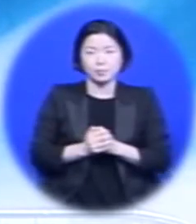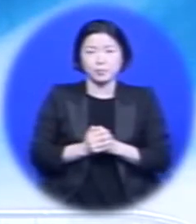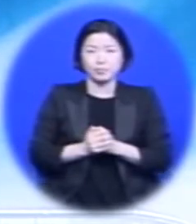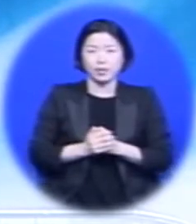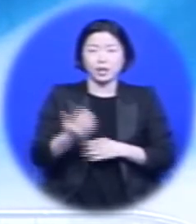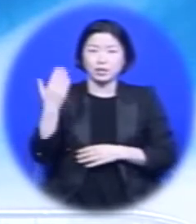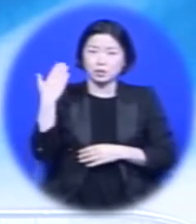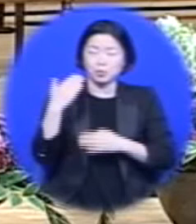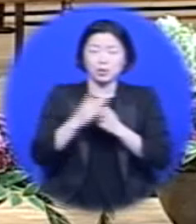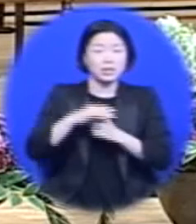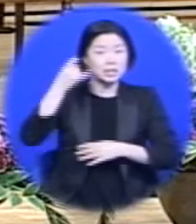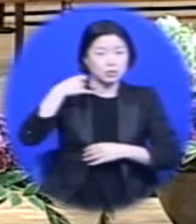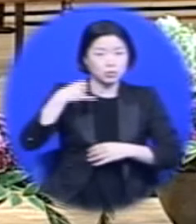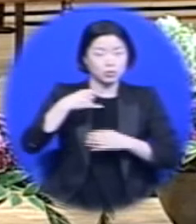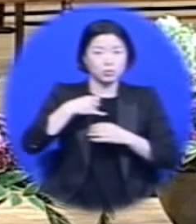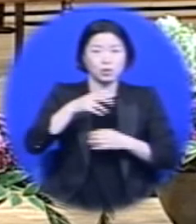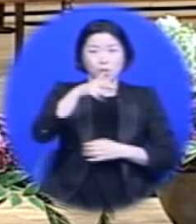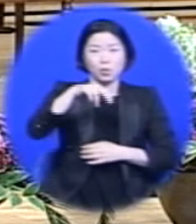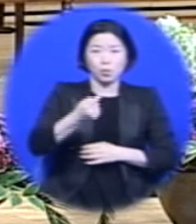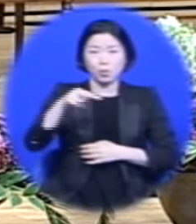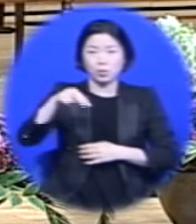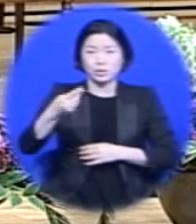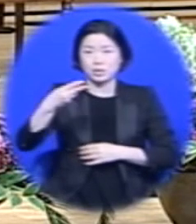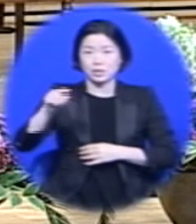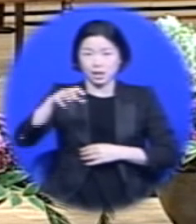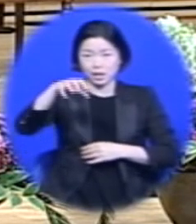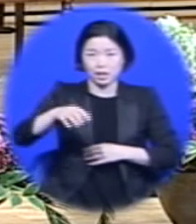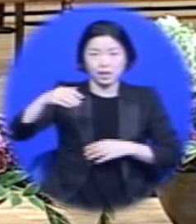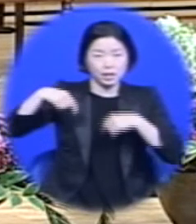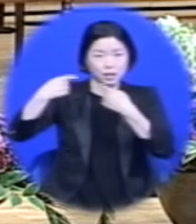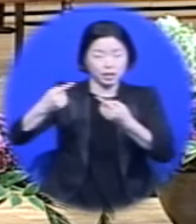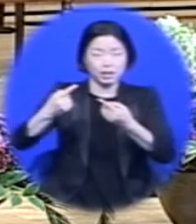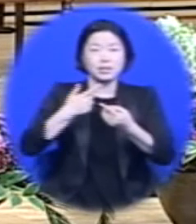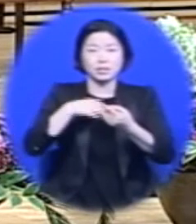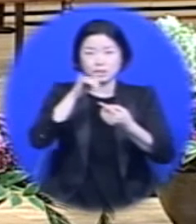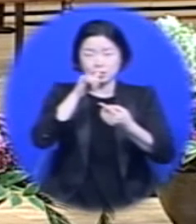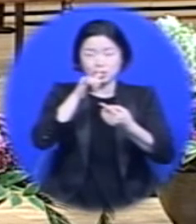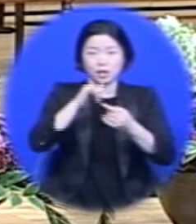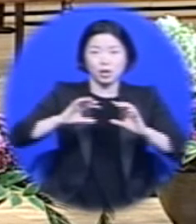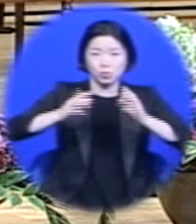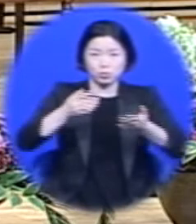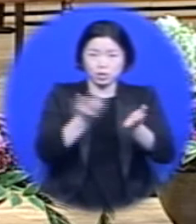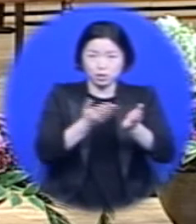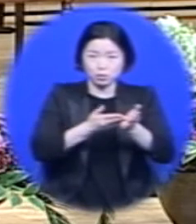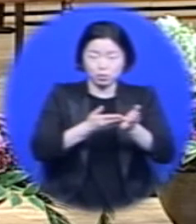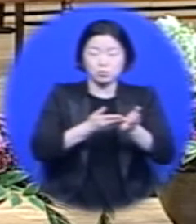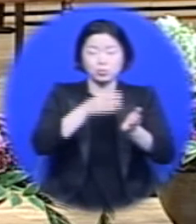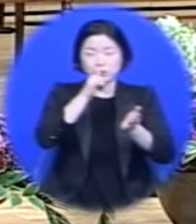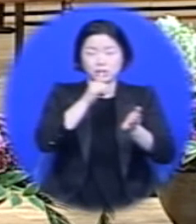지난 북경 코스타에 갔다가 코스타 국제 총무이신 유인근 목사님께서 설교